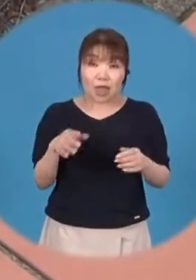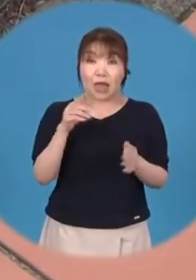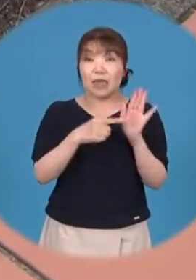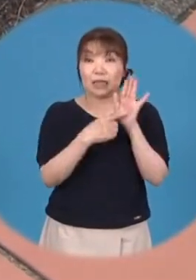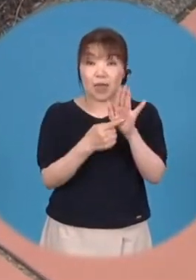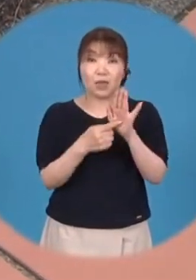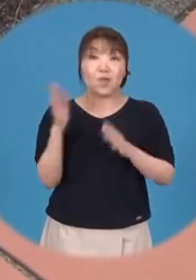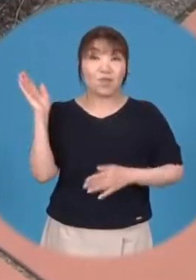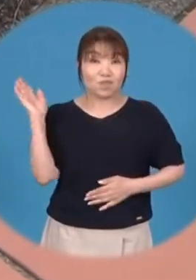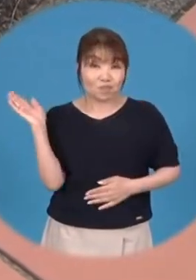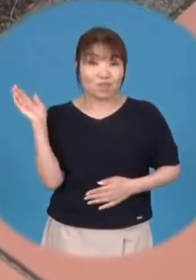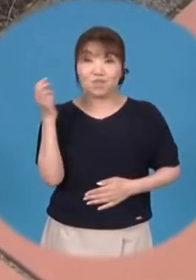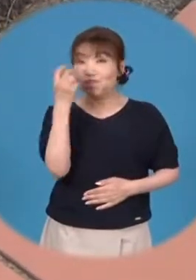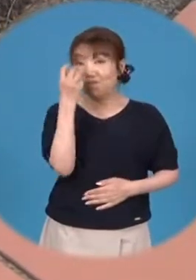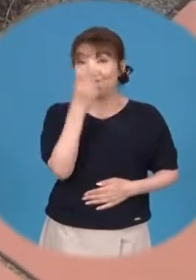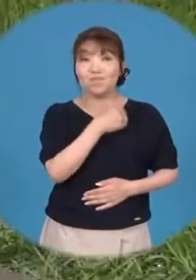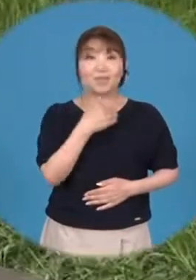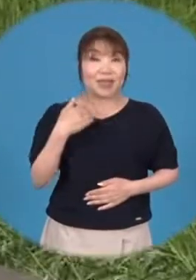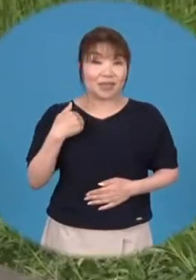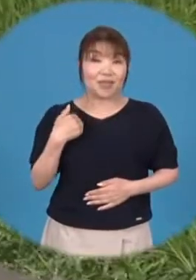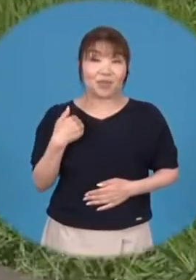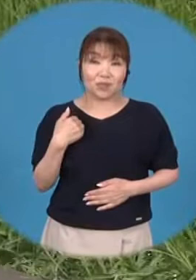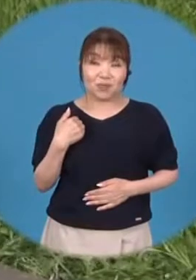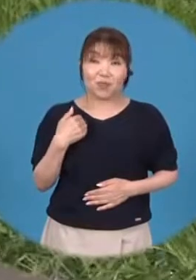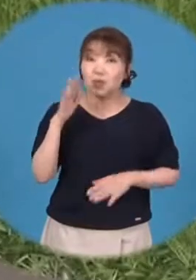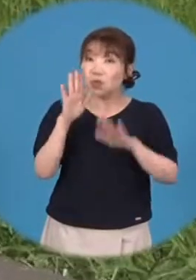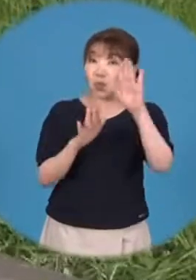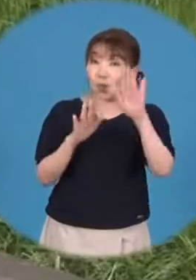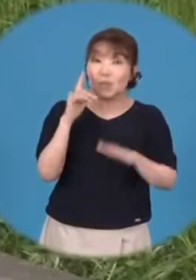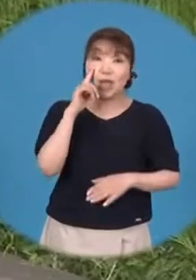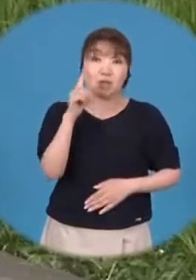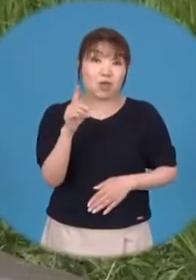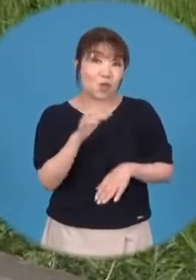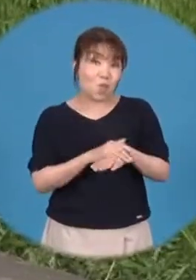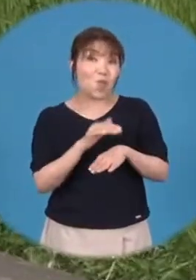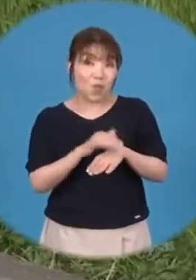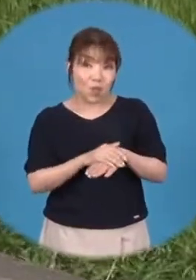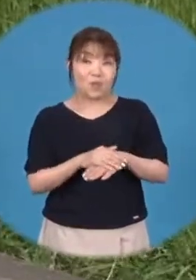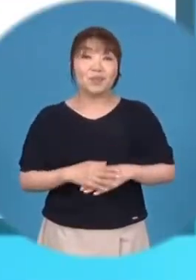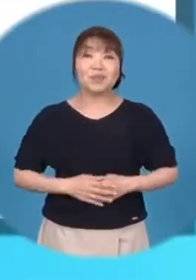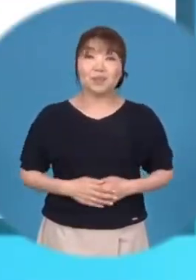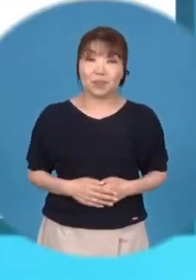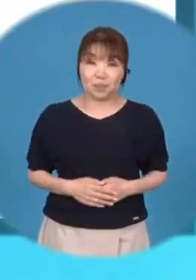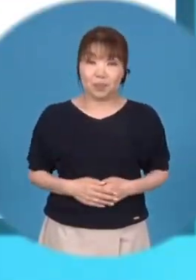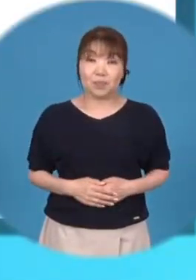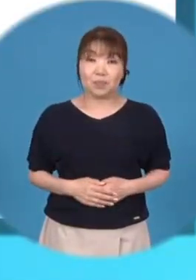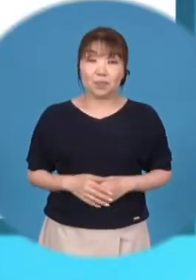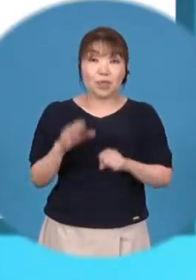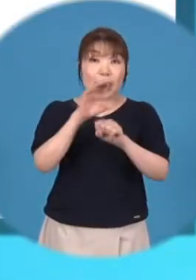回収量などが閲覧できたりと、清掃活動の見える化がされているんです。